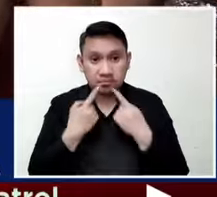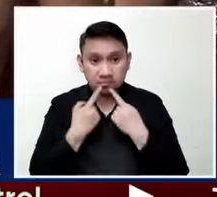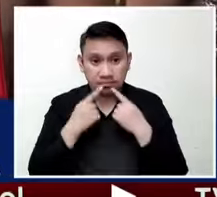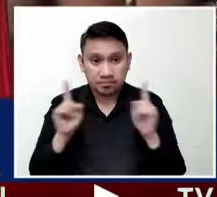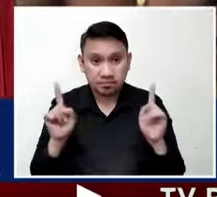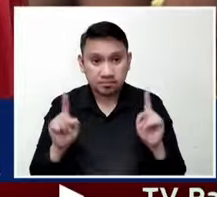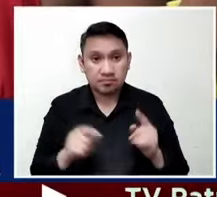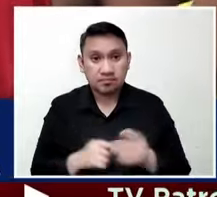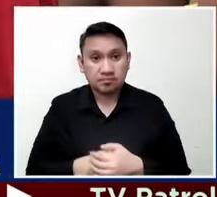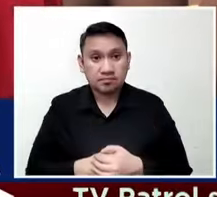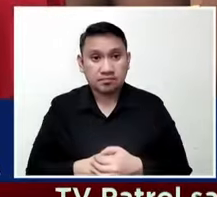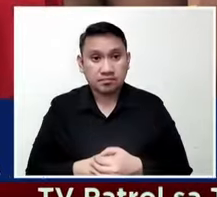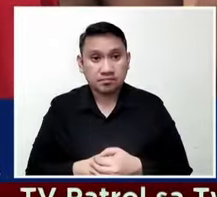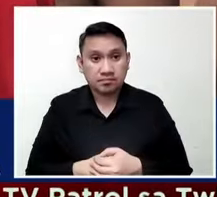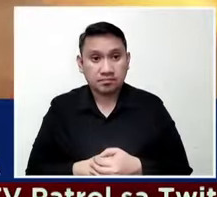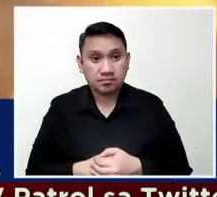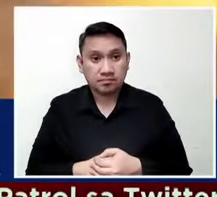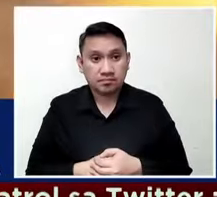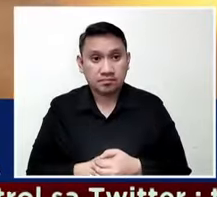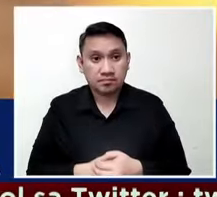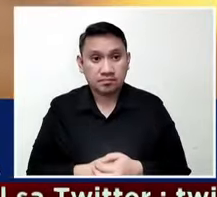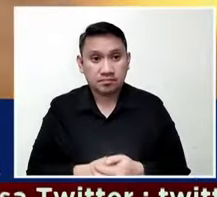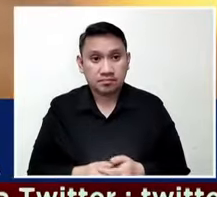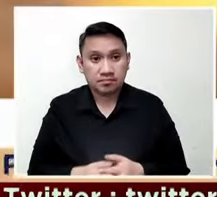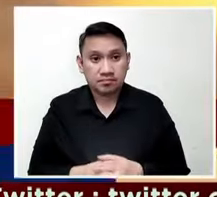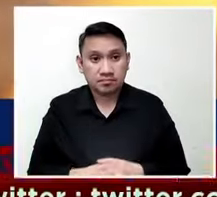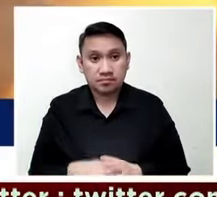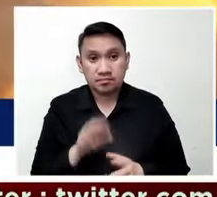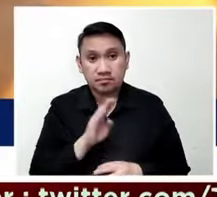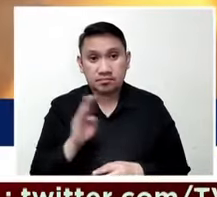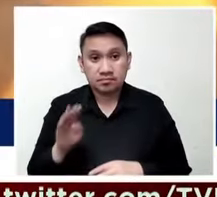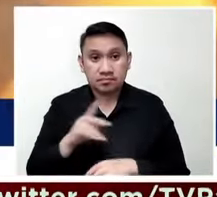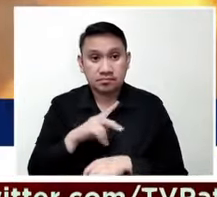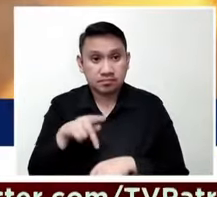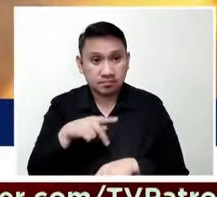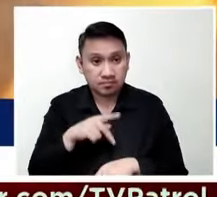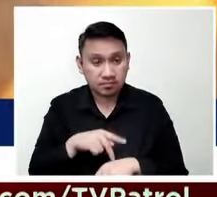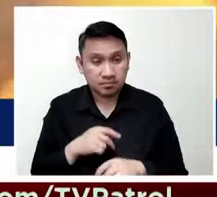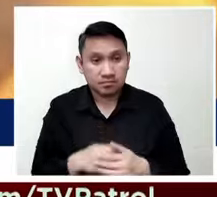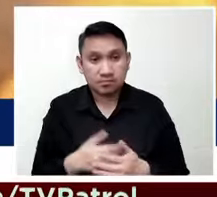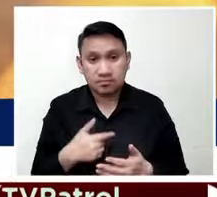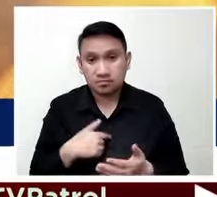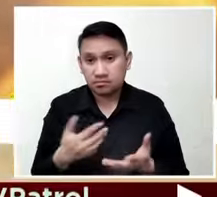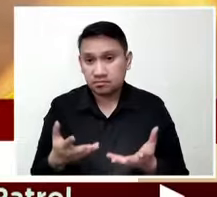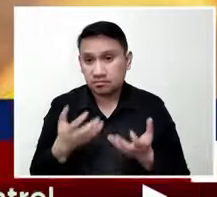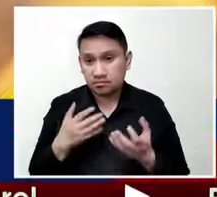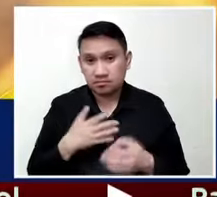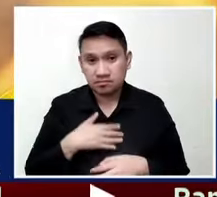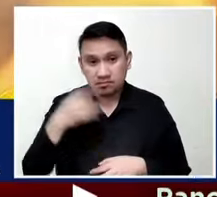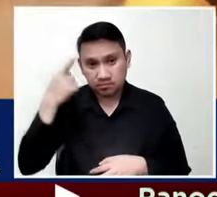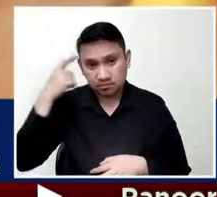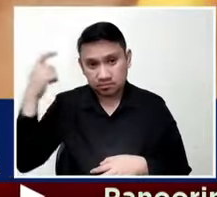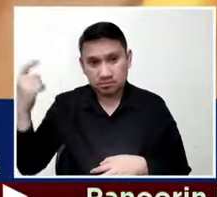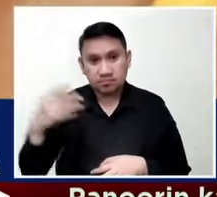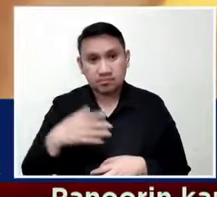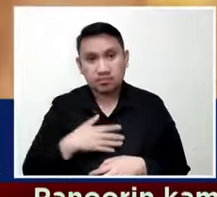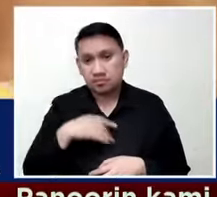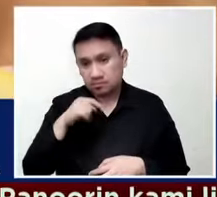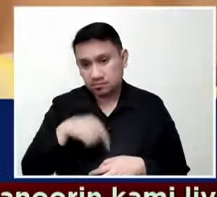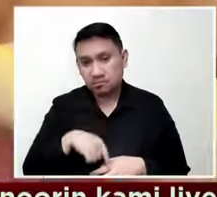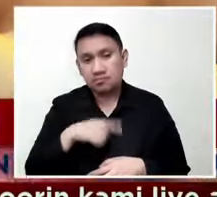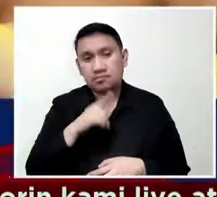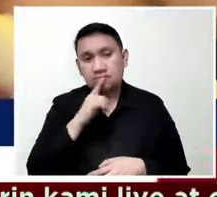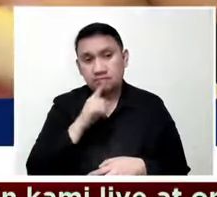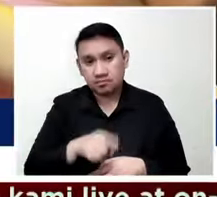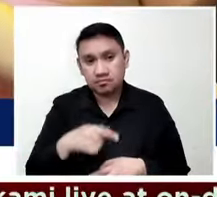ang matawag na binibini. Binibining Pilipinas candidate is like one of my dreams. So like, I feel like this is my reality now. Finally,